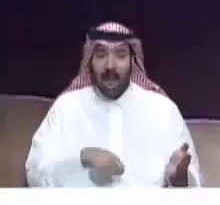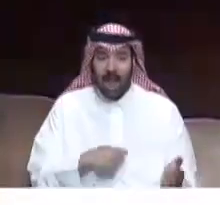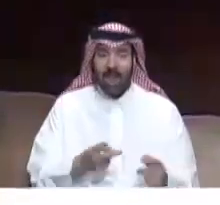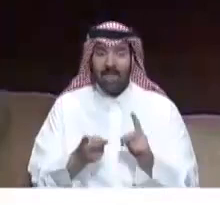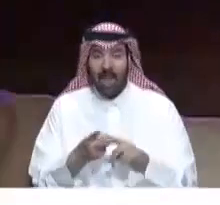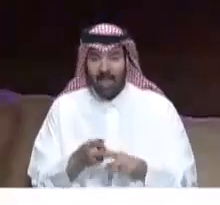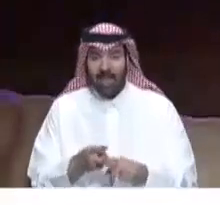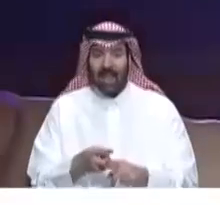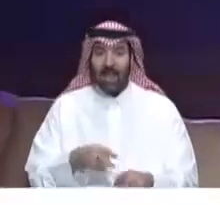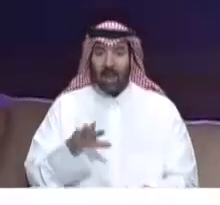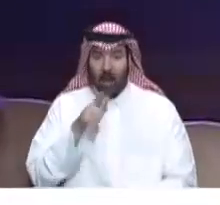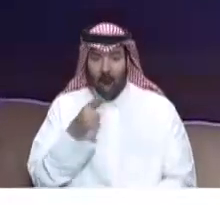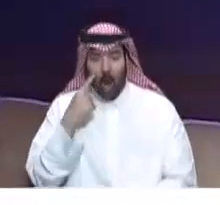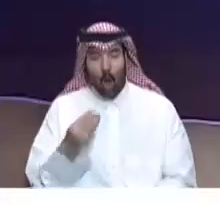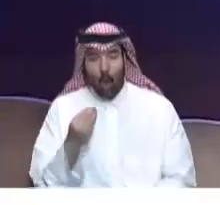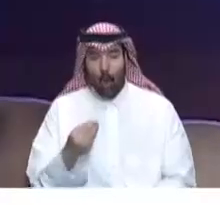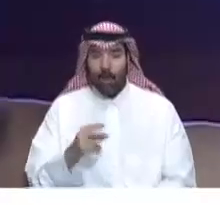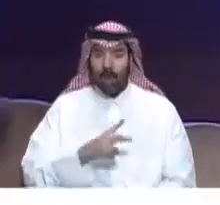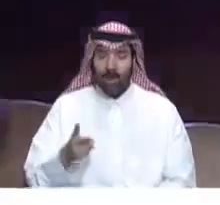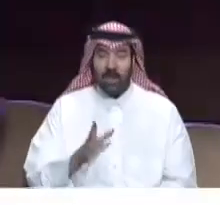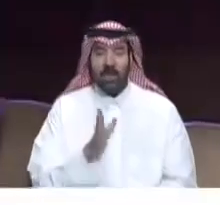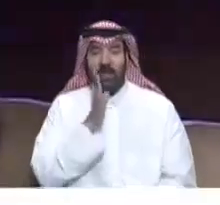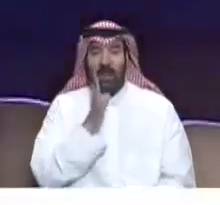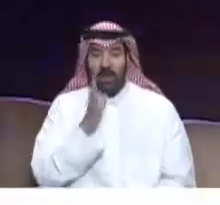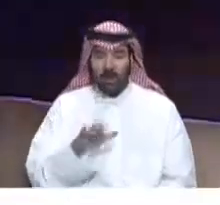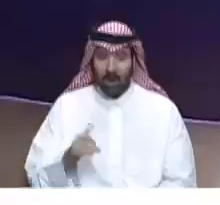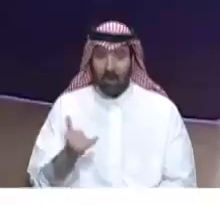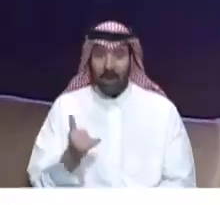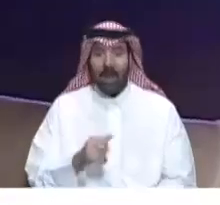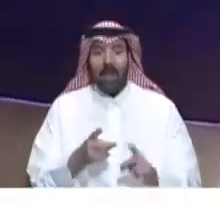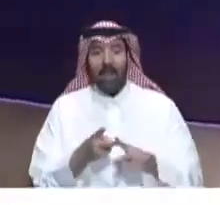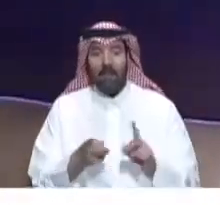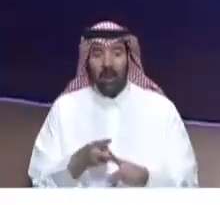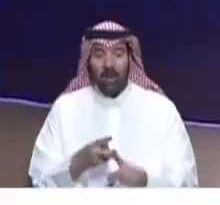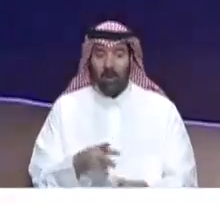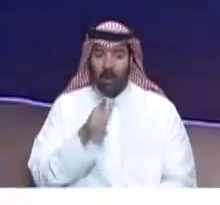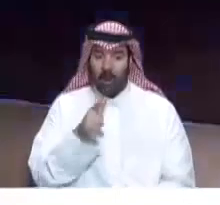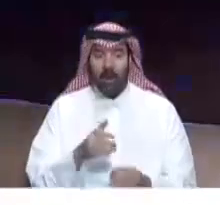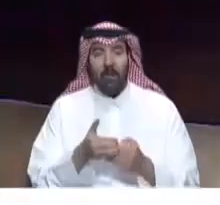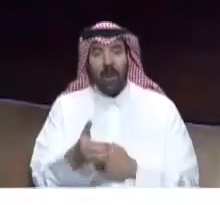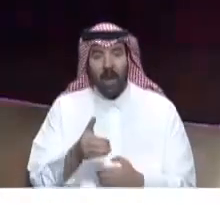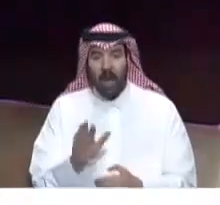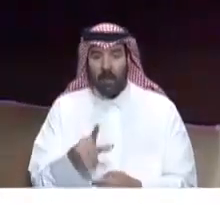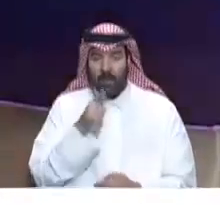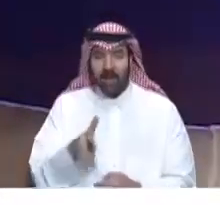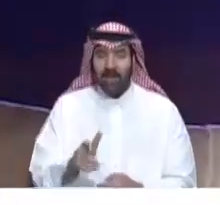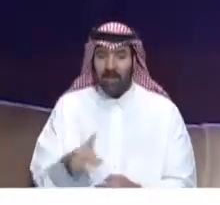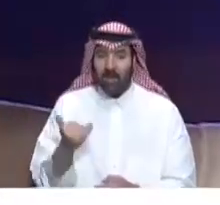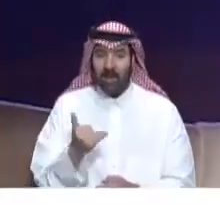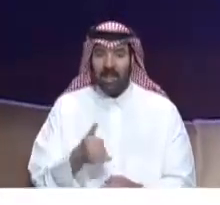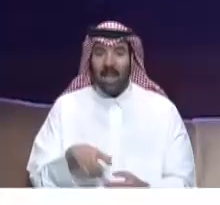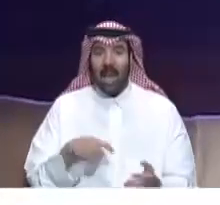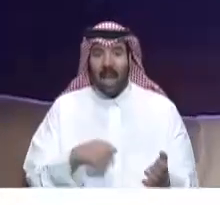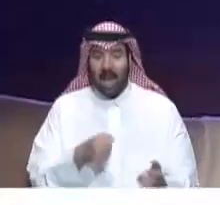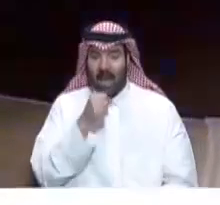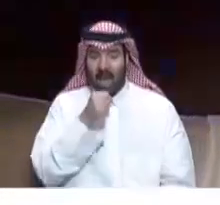يعني رأينا حتى الآن حضور كثيف جدا. هناك أيضا العروض الفنية